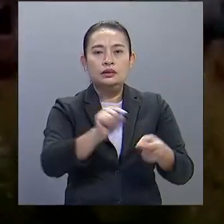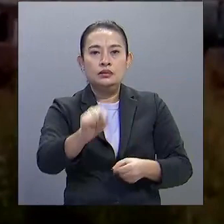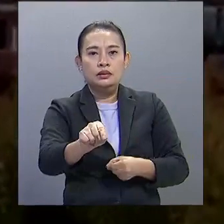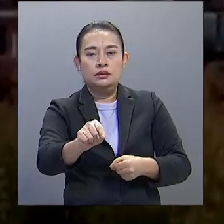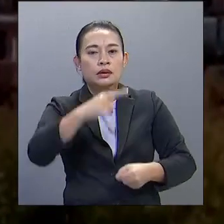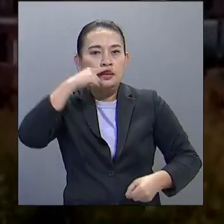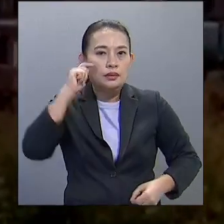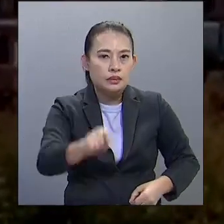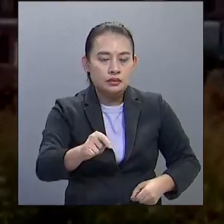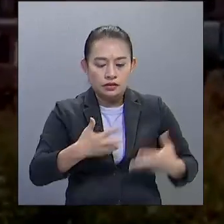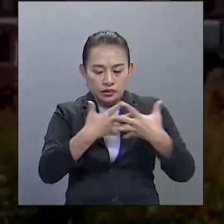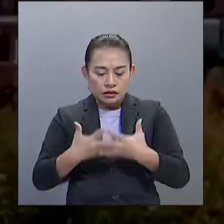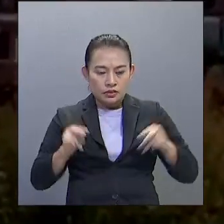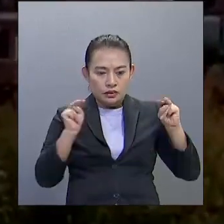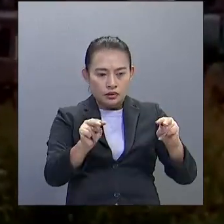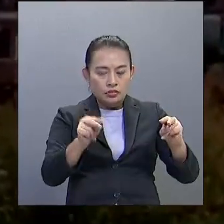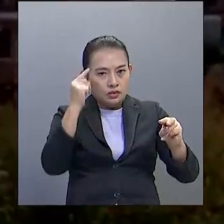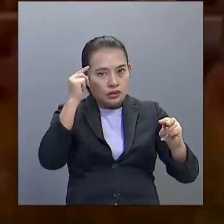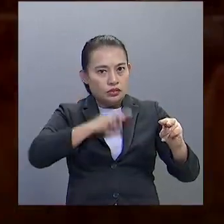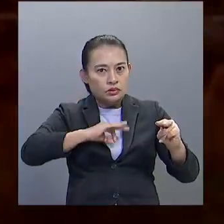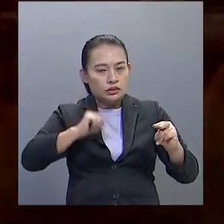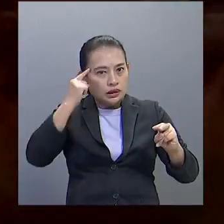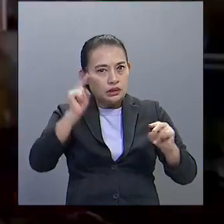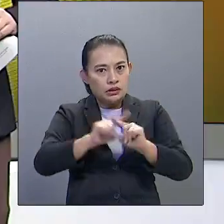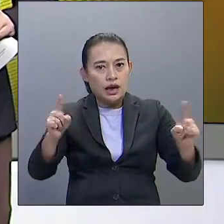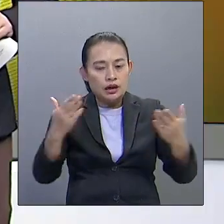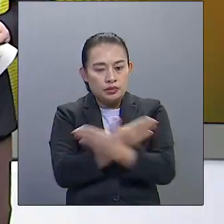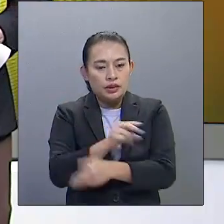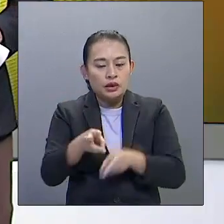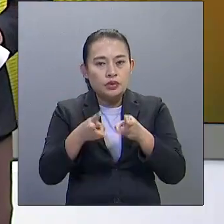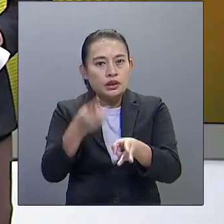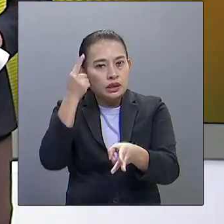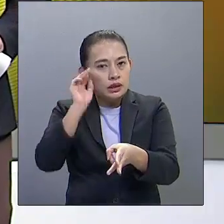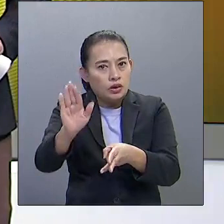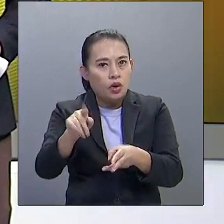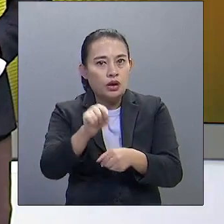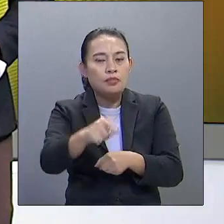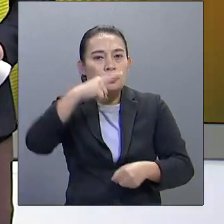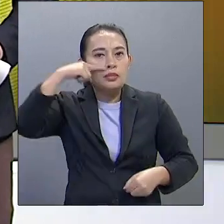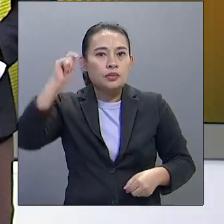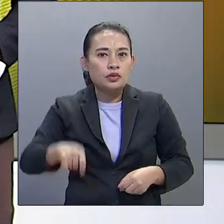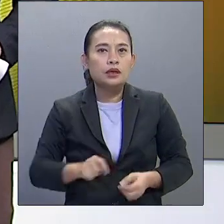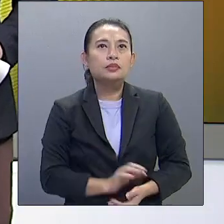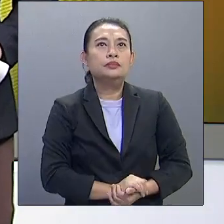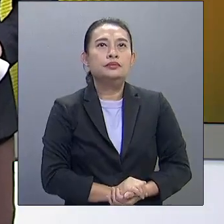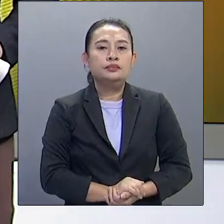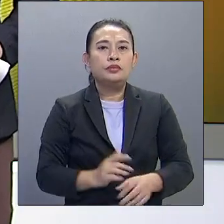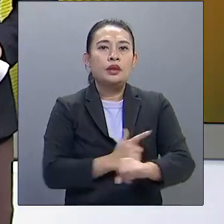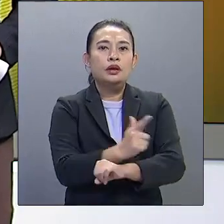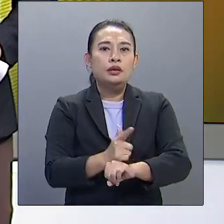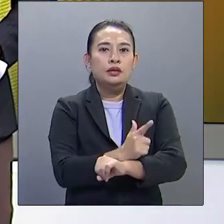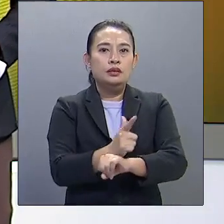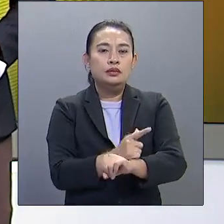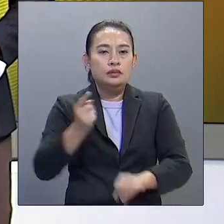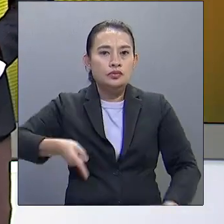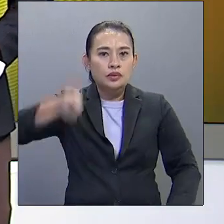เปลี่ยนมุมมองต่อสงครามในยูเครนค่ะโดยล่าสุดนะคะพบว่ายิ่งเวลาผ่านไปนานเท่าไหร่ชาว